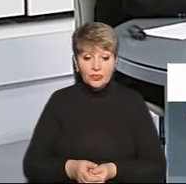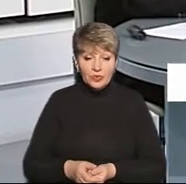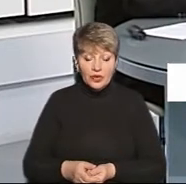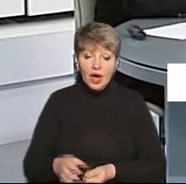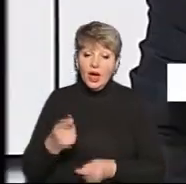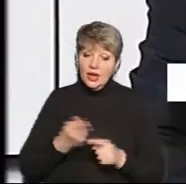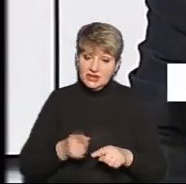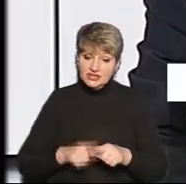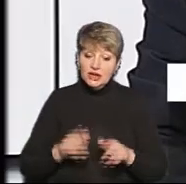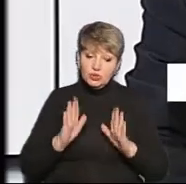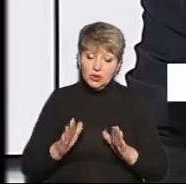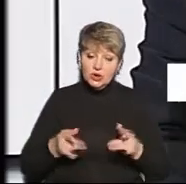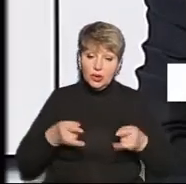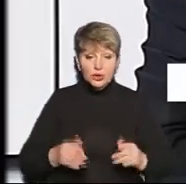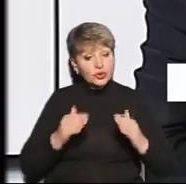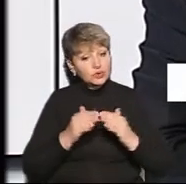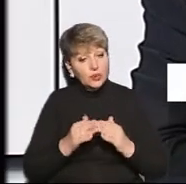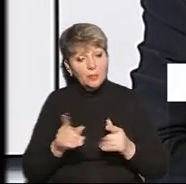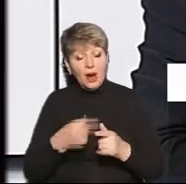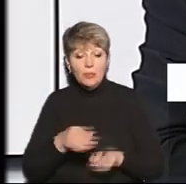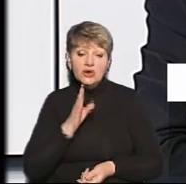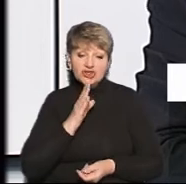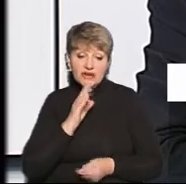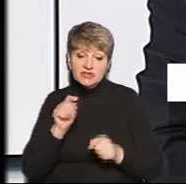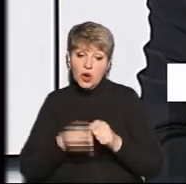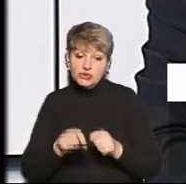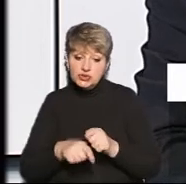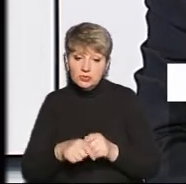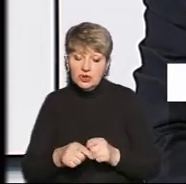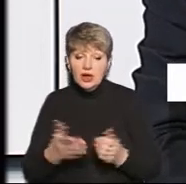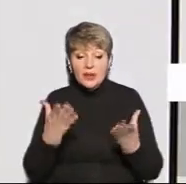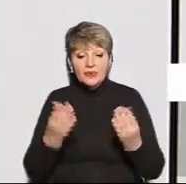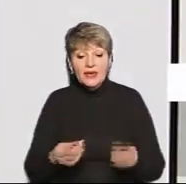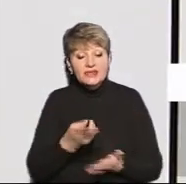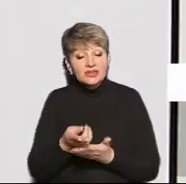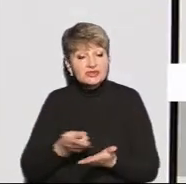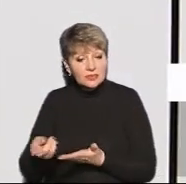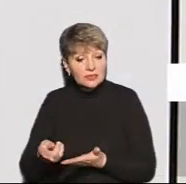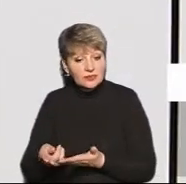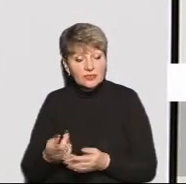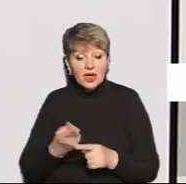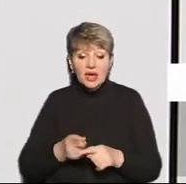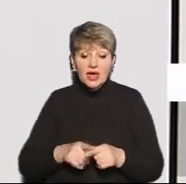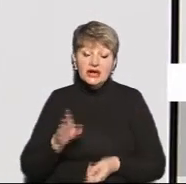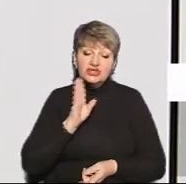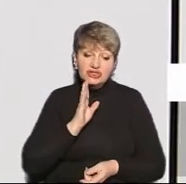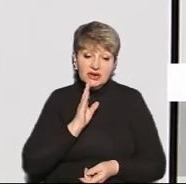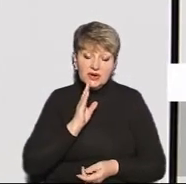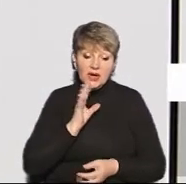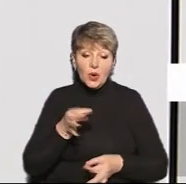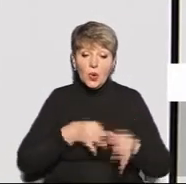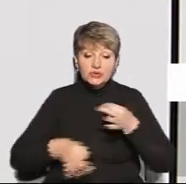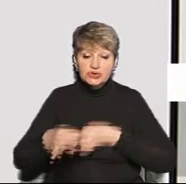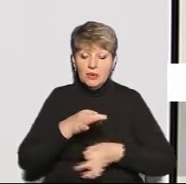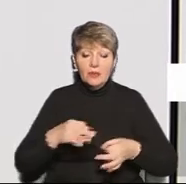про пологове, там, де породілля, чи про жіночу консультацію, денний стаціонар, в цьому приміщенні там також є жіночу і лабораторія? Жіночу консультацію ми плануємо